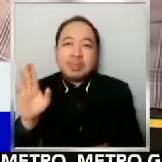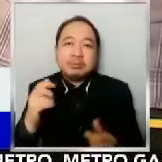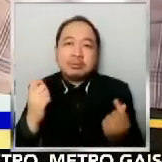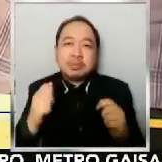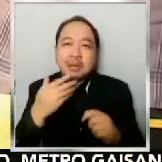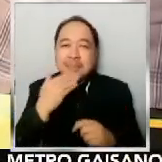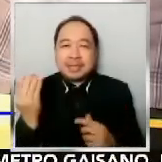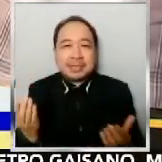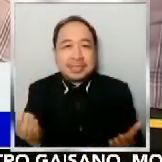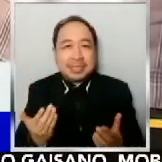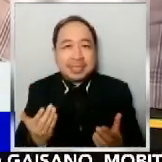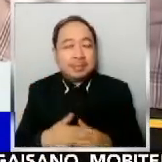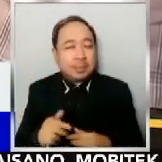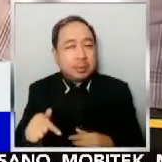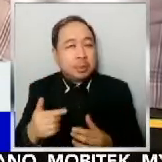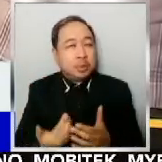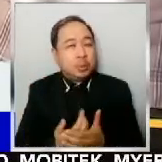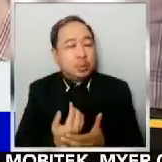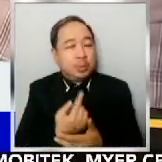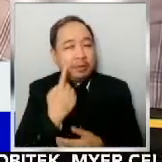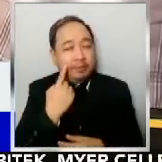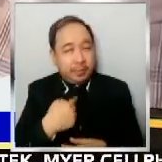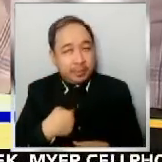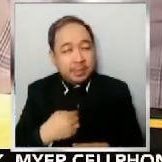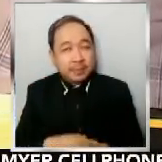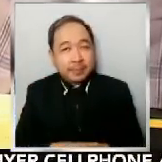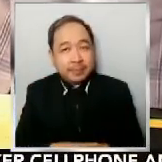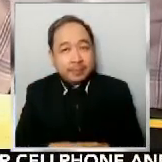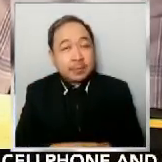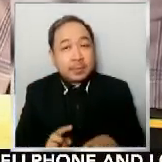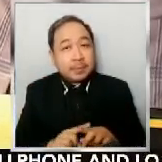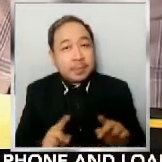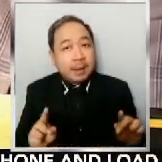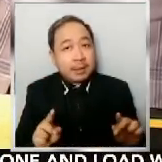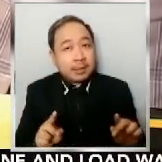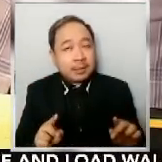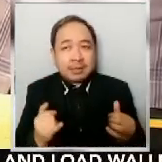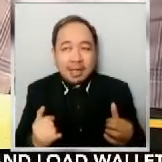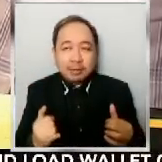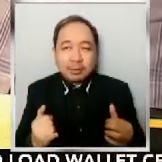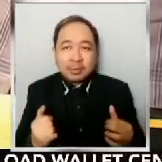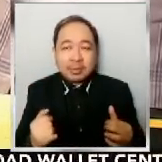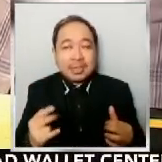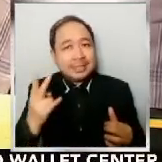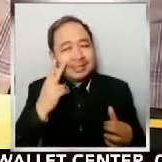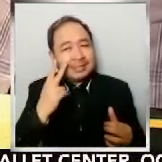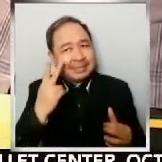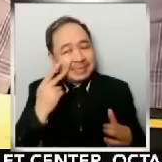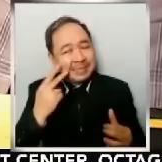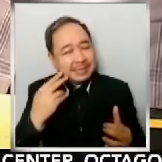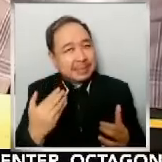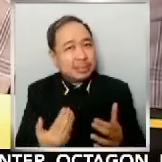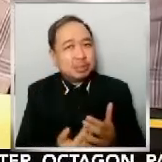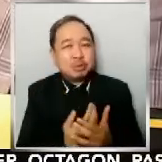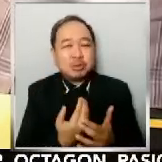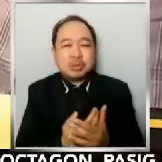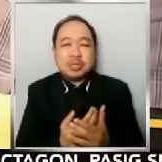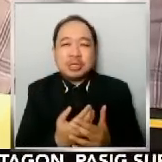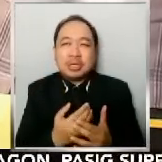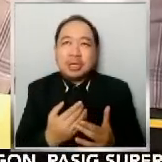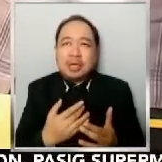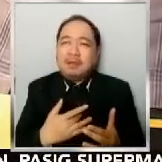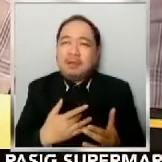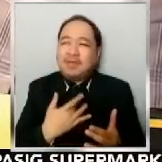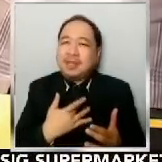Something new for me. But that jump also is comforted with the fact that ito